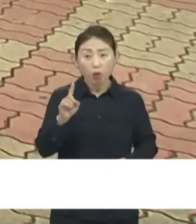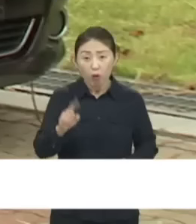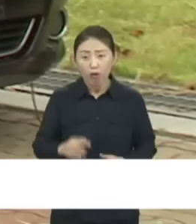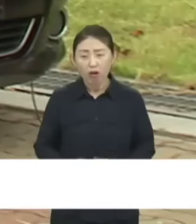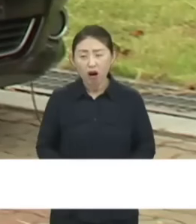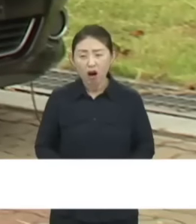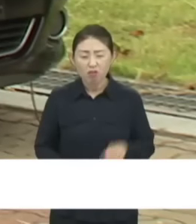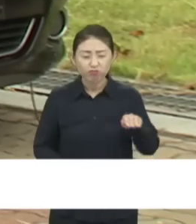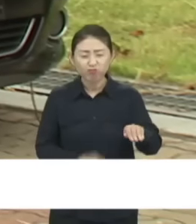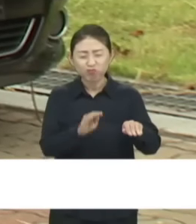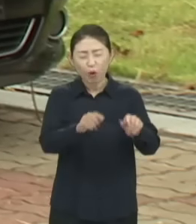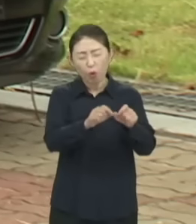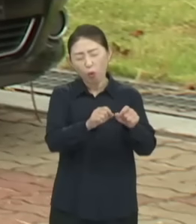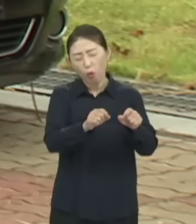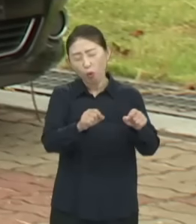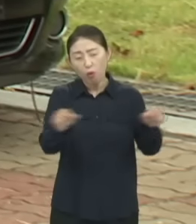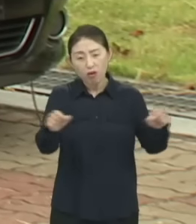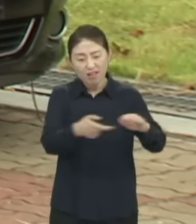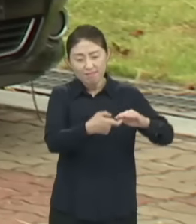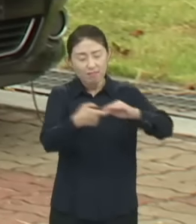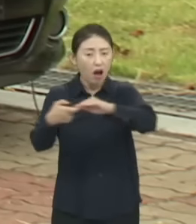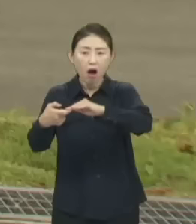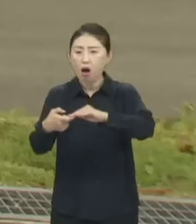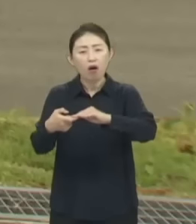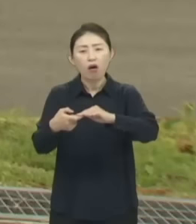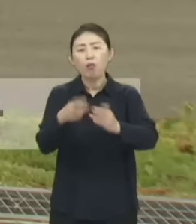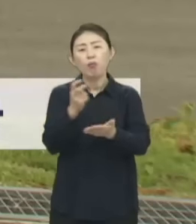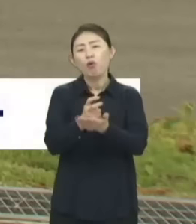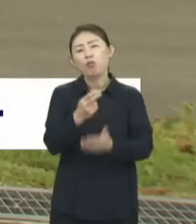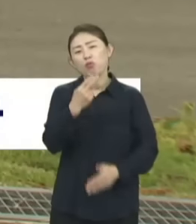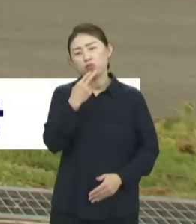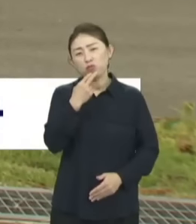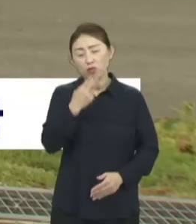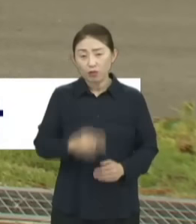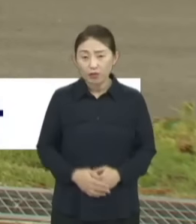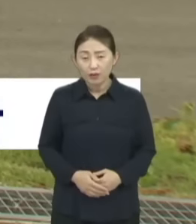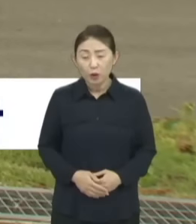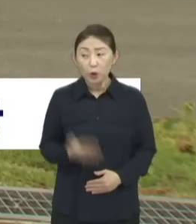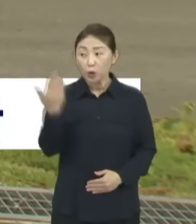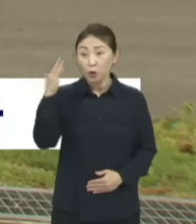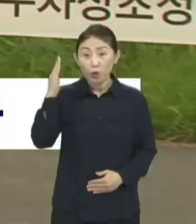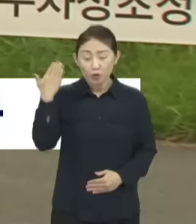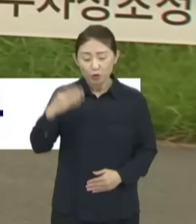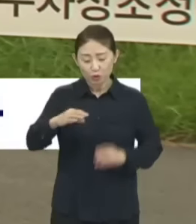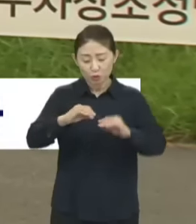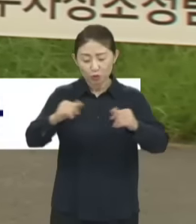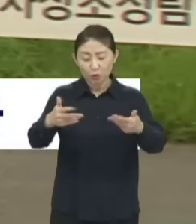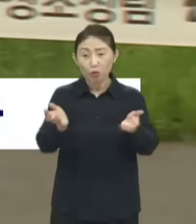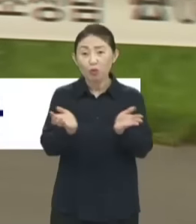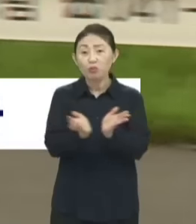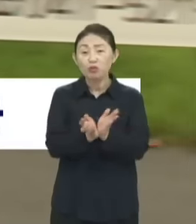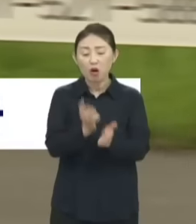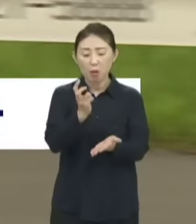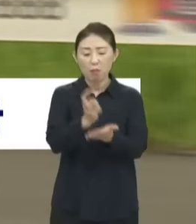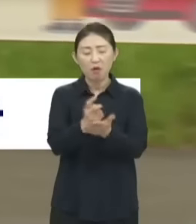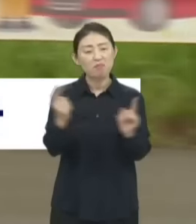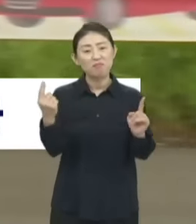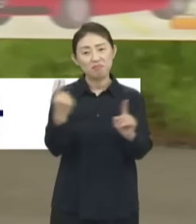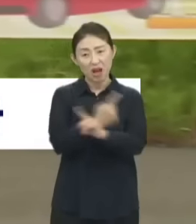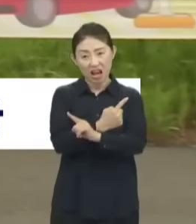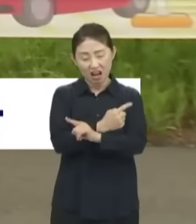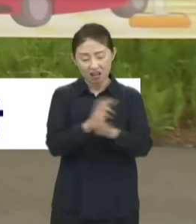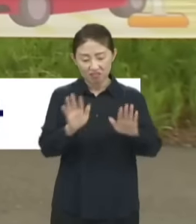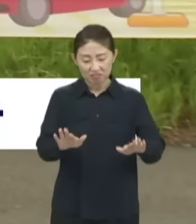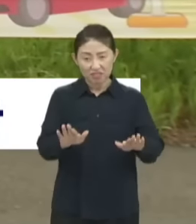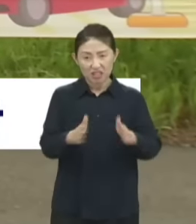같은 방치 차량을 처리할 수 있는 방법이 없었습니다. 국토교통부가 최근 주차장법을 개정해 장기 방치 차량을 견인할